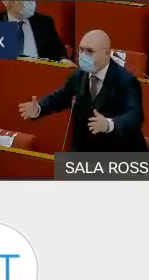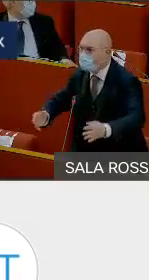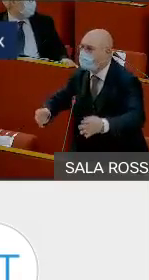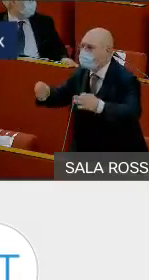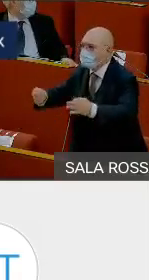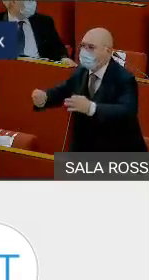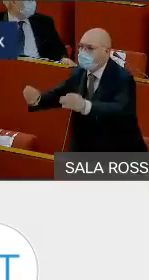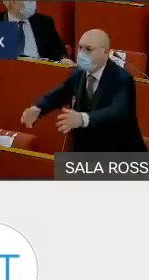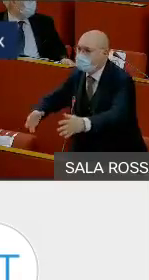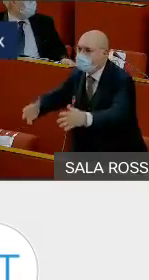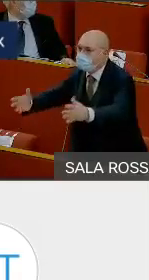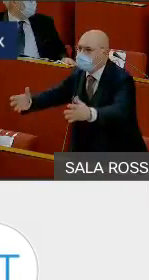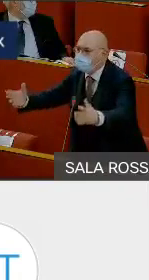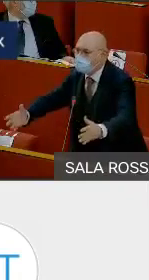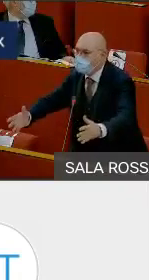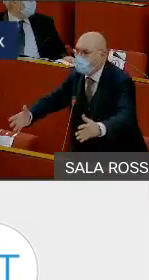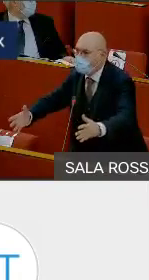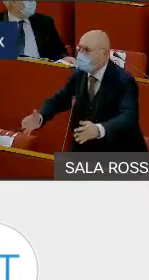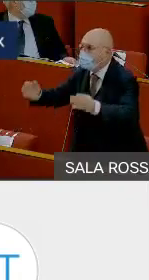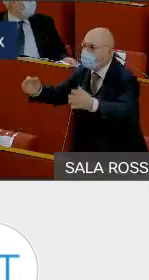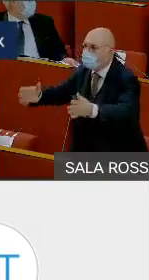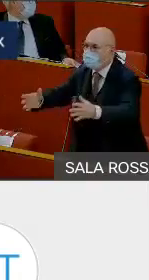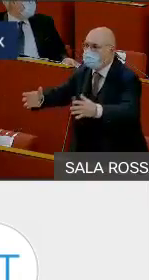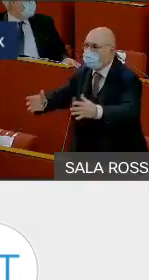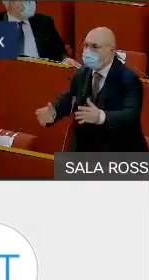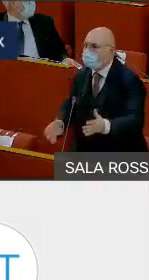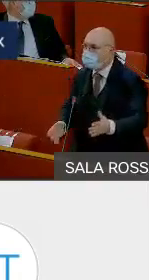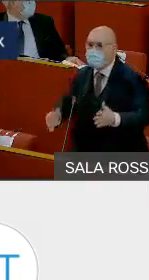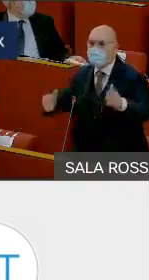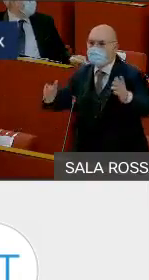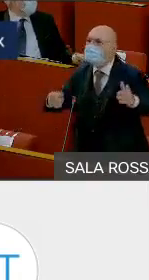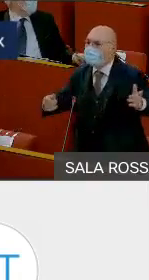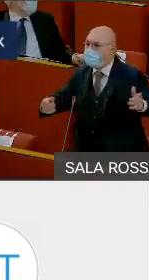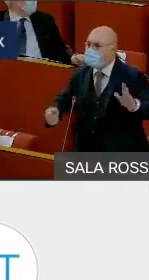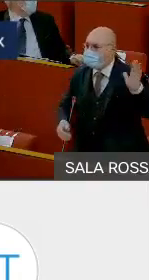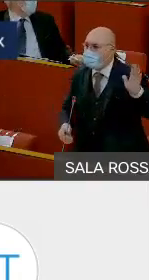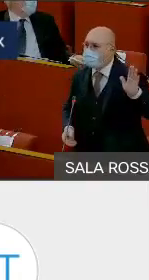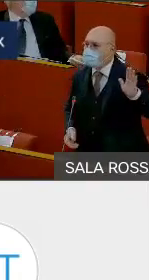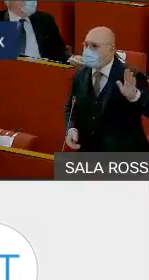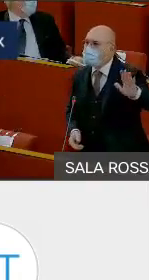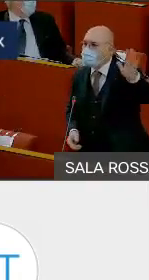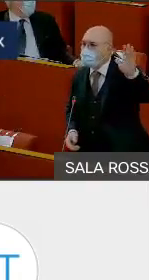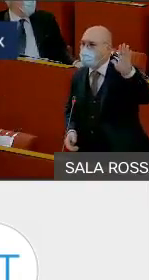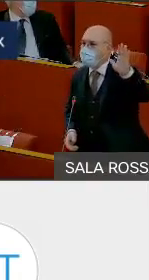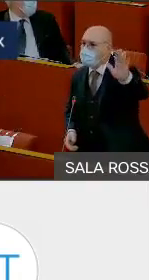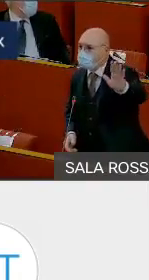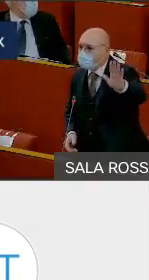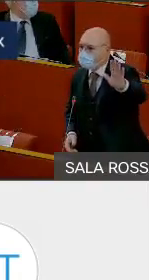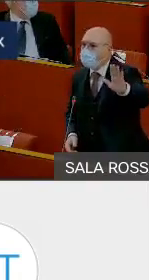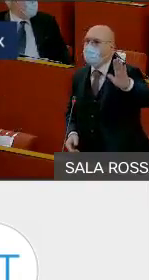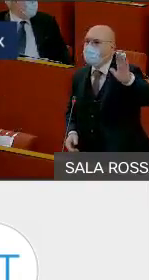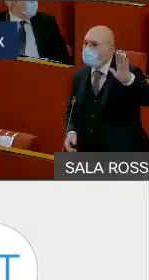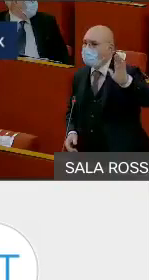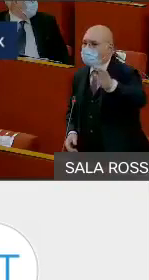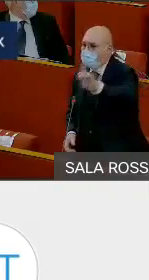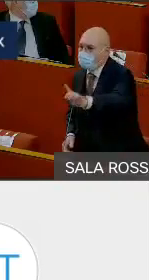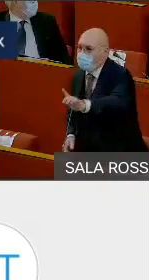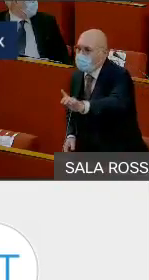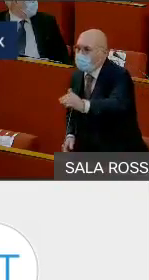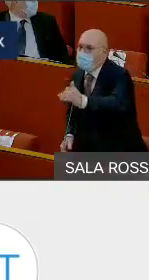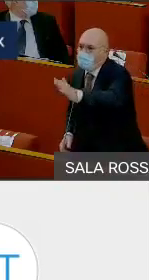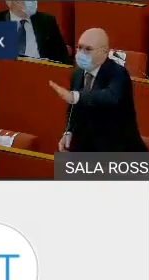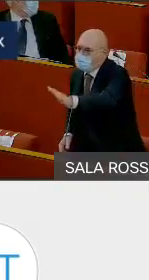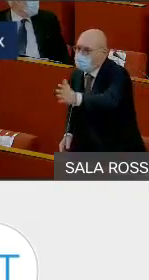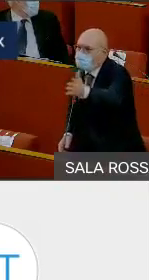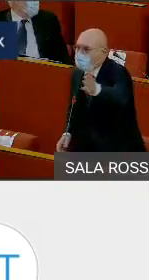stava crollando tutto quanto l'ho chiamato e gli ho detto gatti ha fatto il preventivo che costa questo o tu lo fai